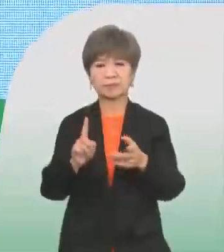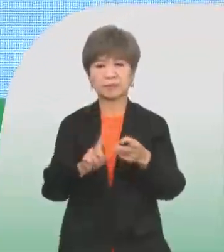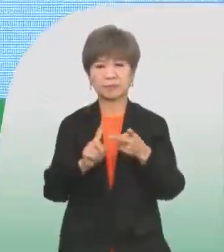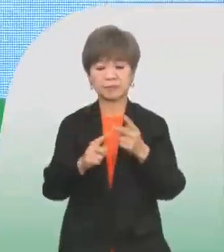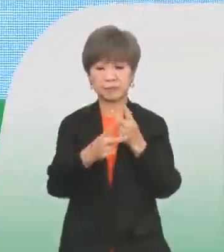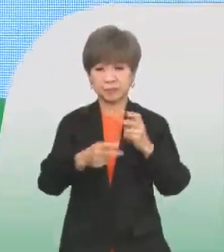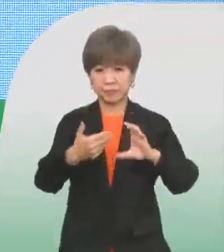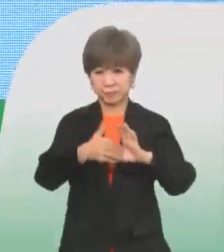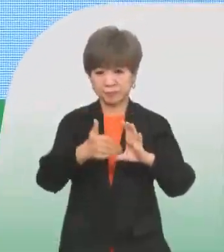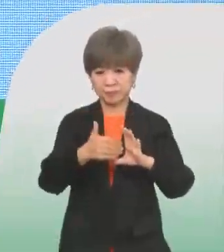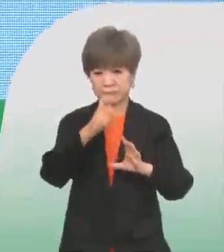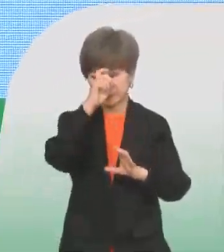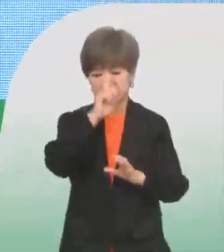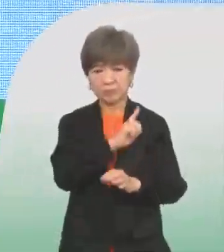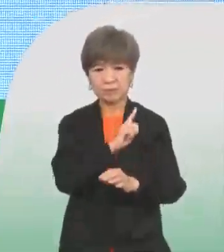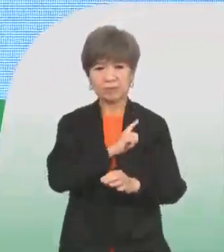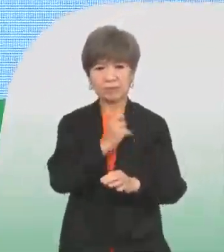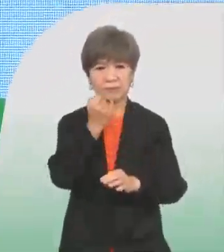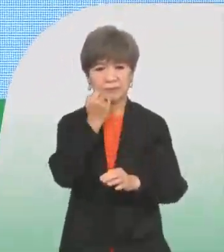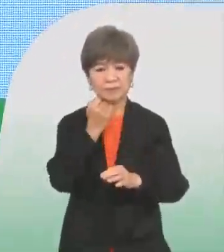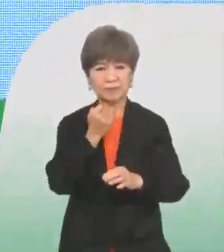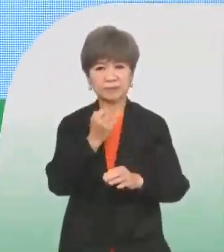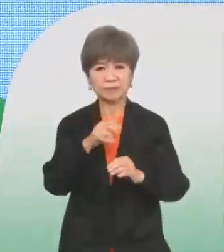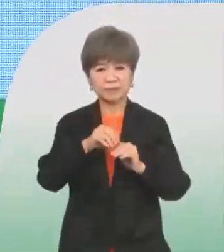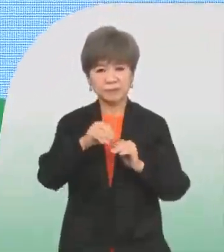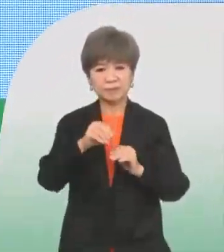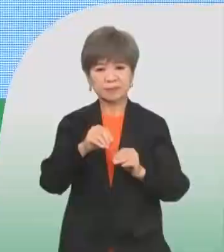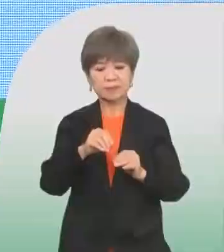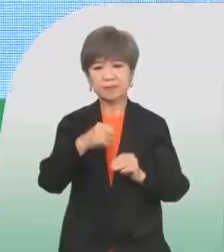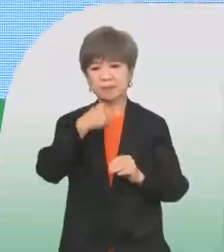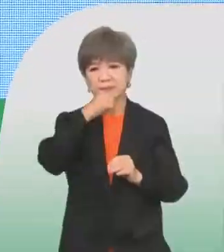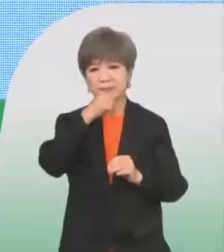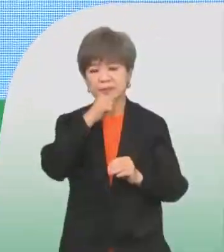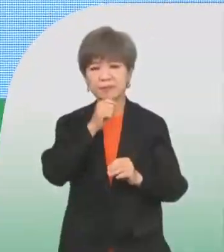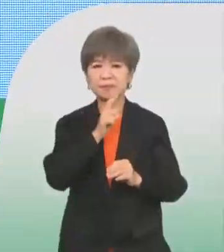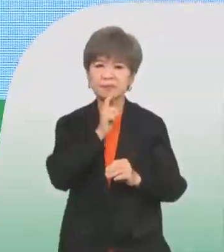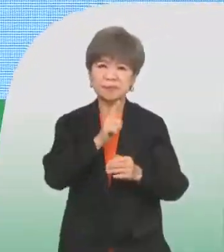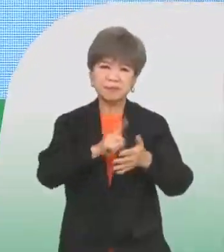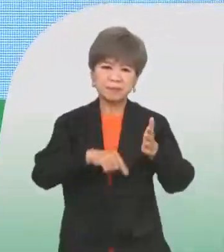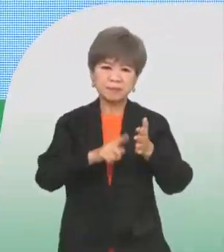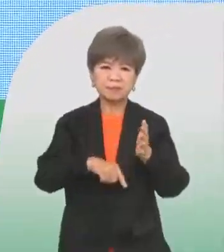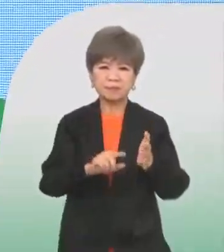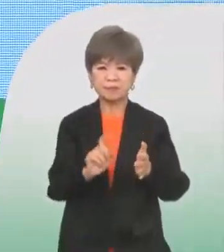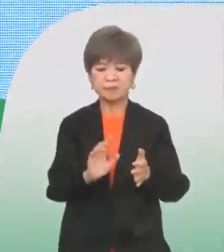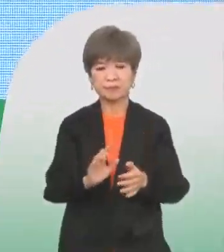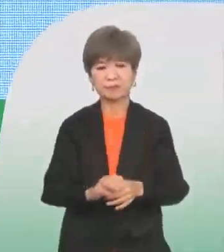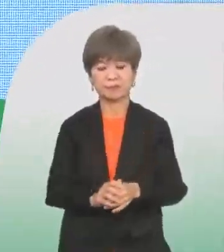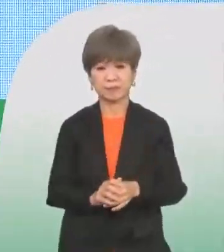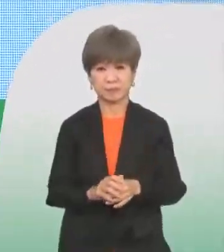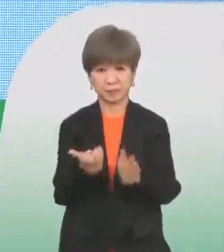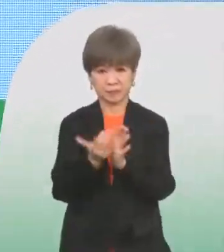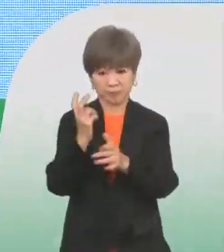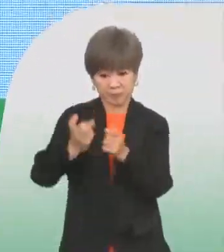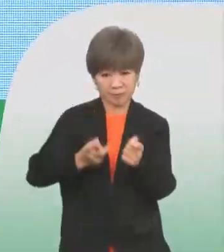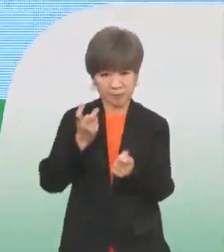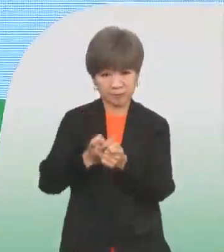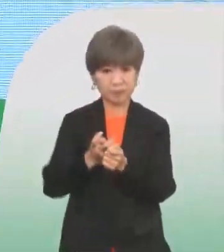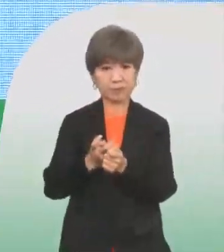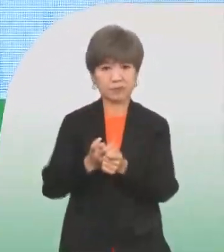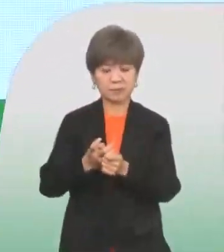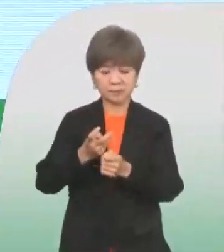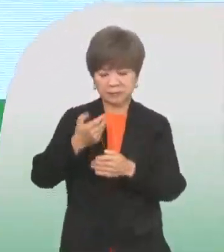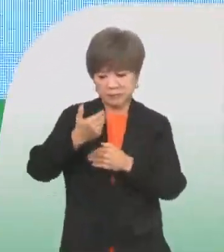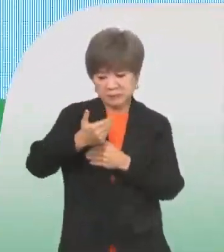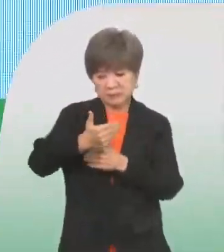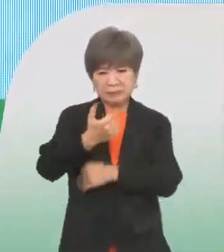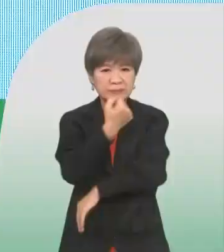客家电视希望自家做到超越台湾。不过，用讲咧很简单，头前的二十年，安尼行到很辛